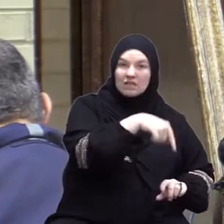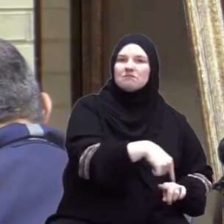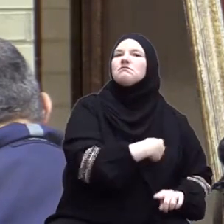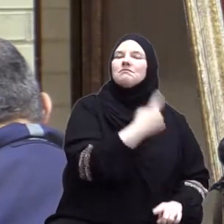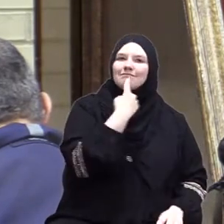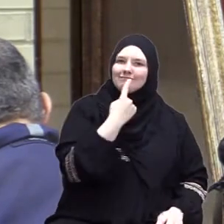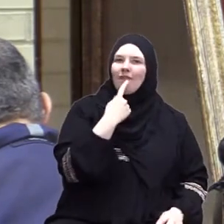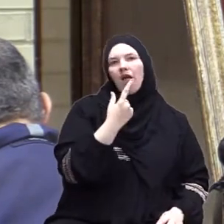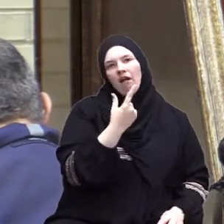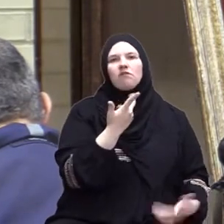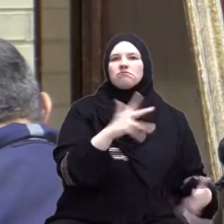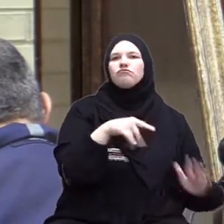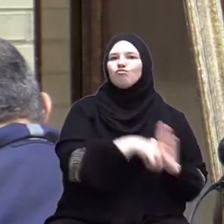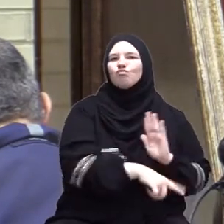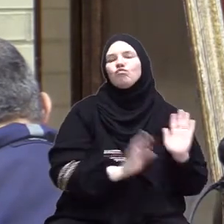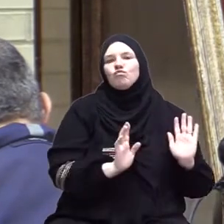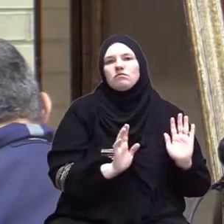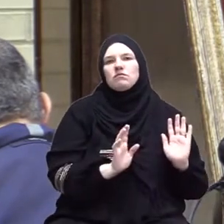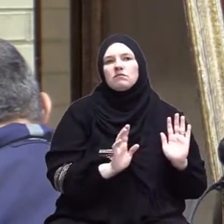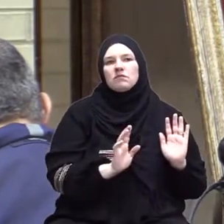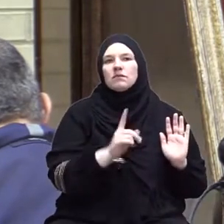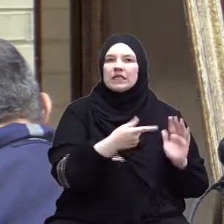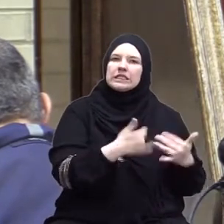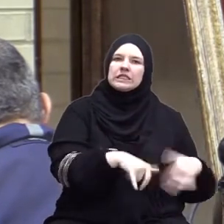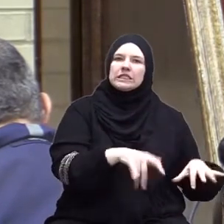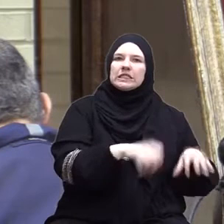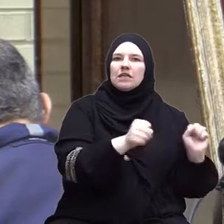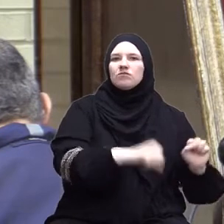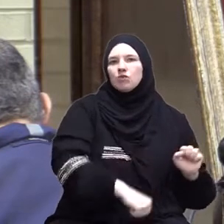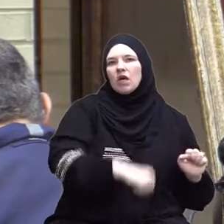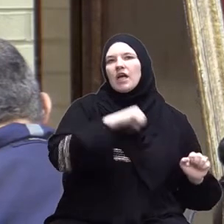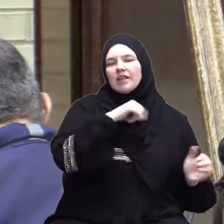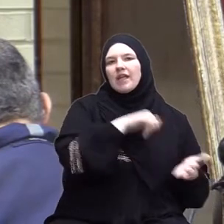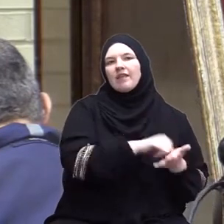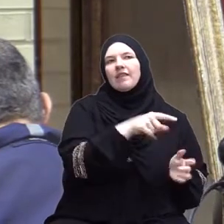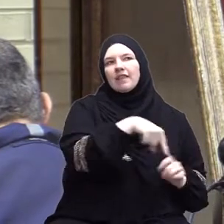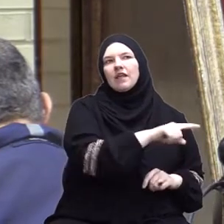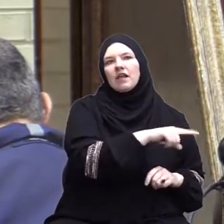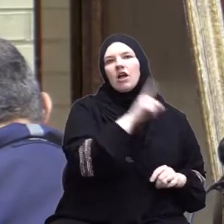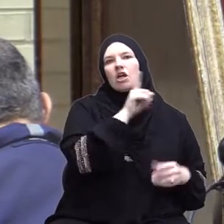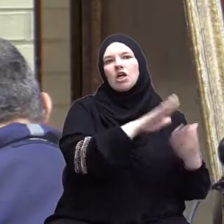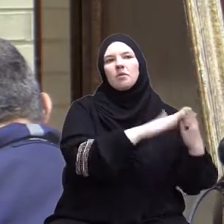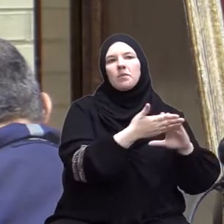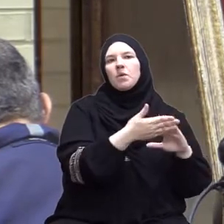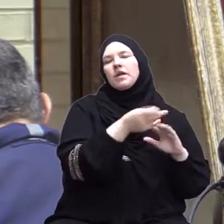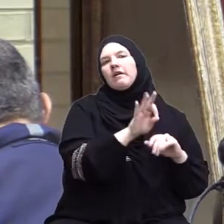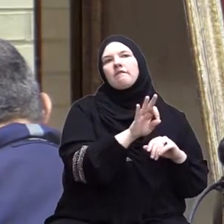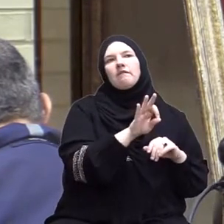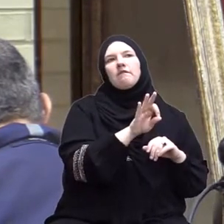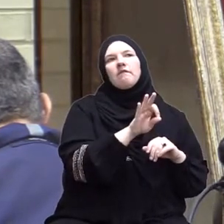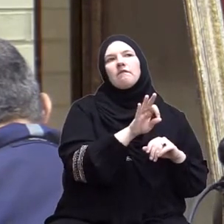وَمَا صَلَبُوا وَلَكِنْ شُبِّهَ لَهُمْ. So they still take pride that they are a community of zealotry